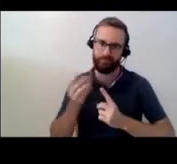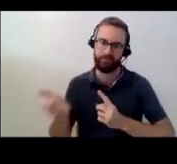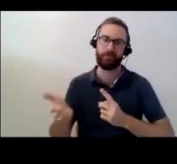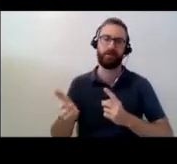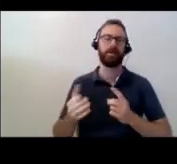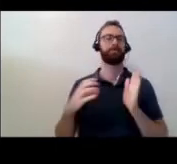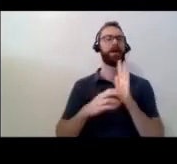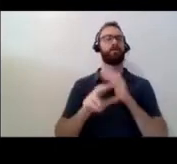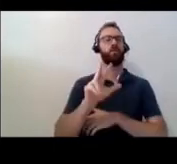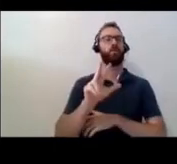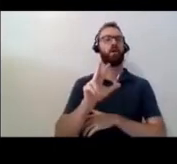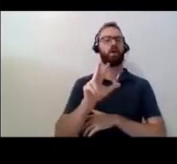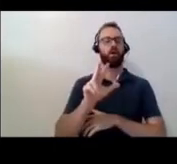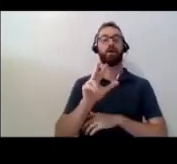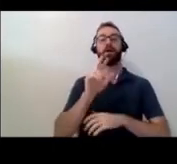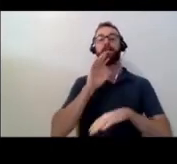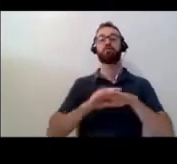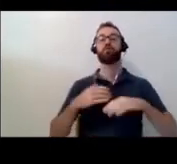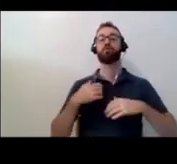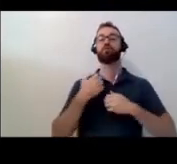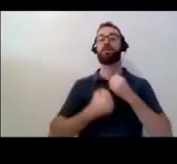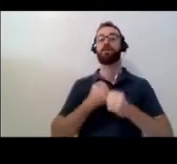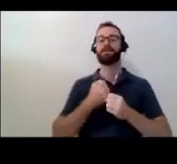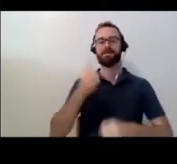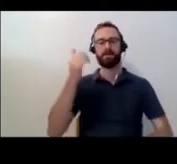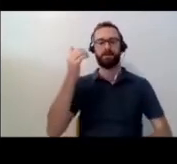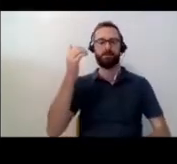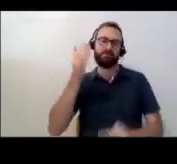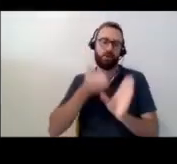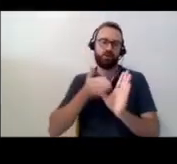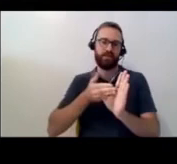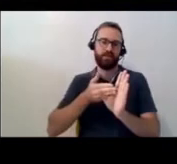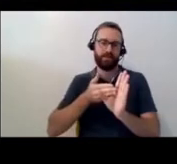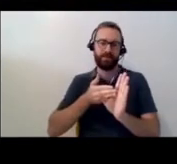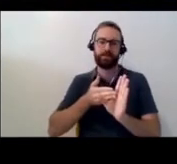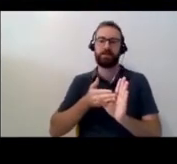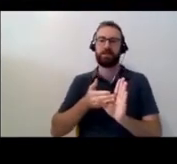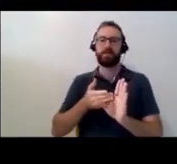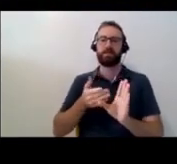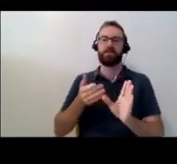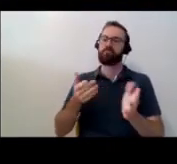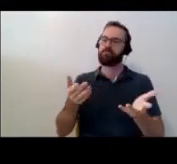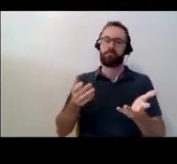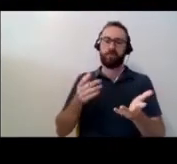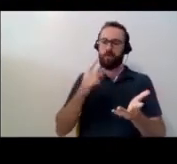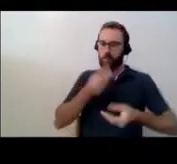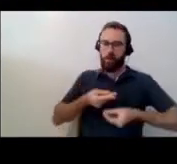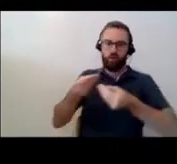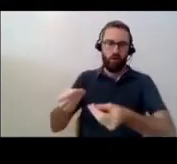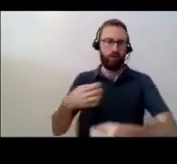souffrance psychologique. Donc, on dit qu'on ne peut pas mettre un animal, exposer un animal à des conditions qui causent une anxiété beaucoup trop